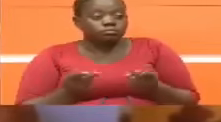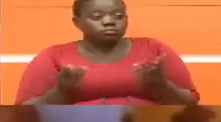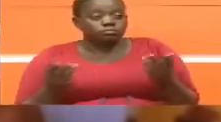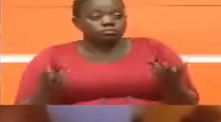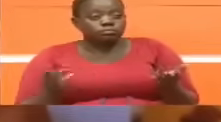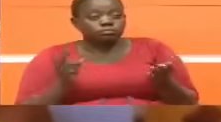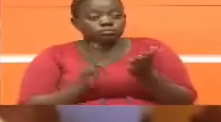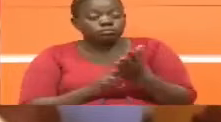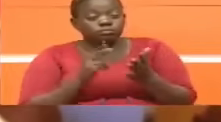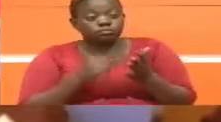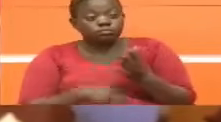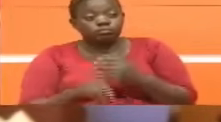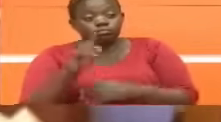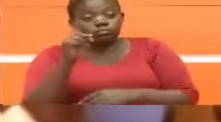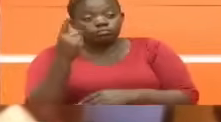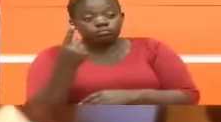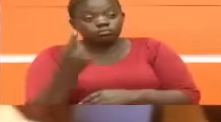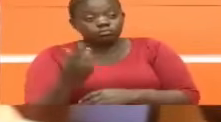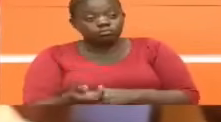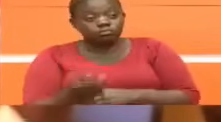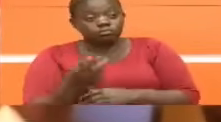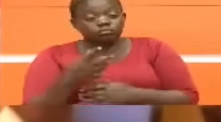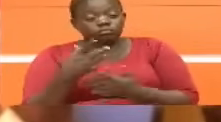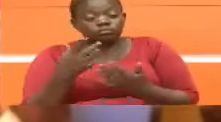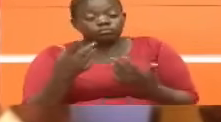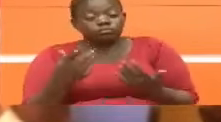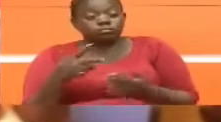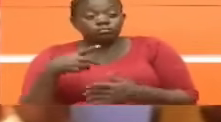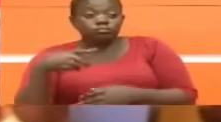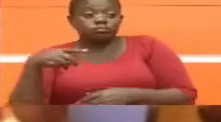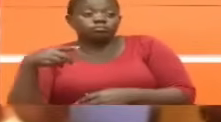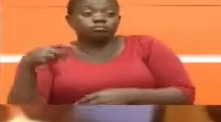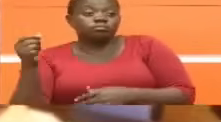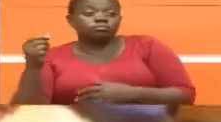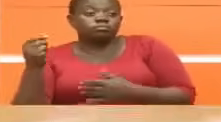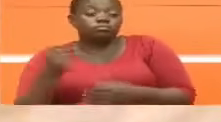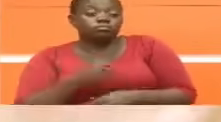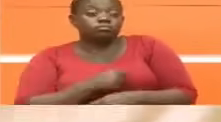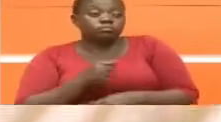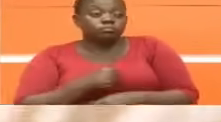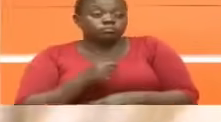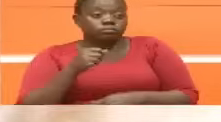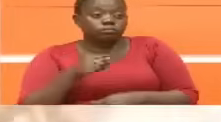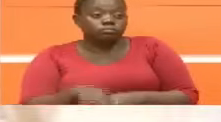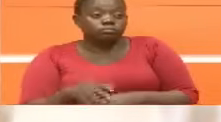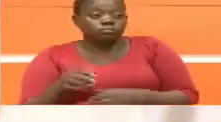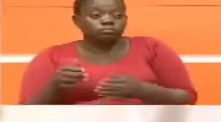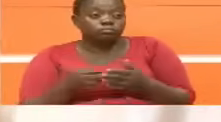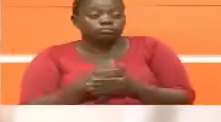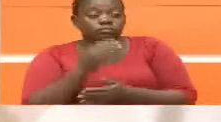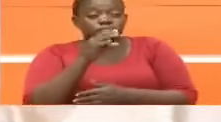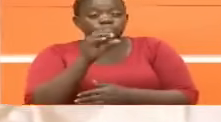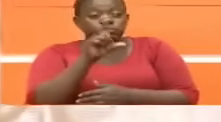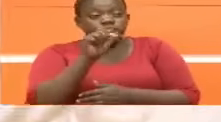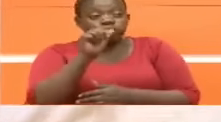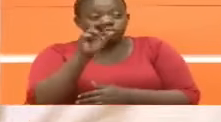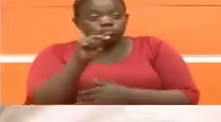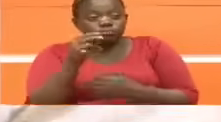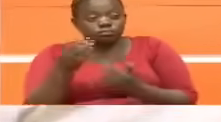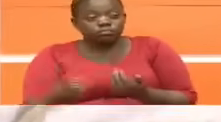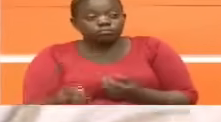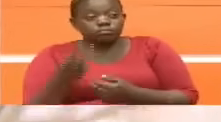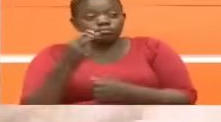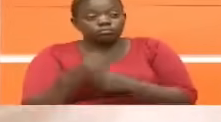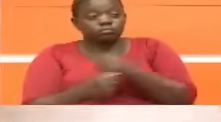ebizuuliddwa biraga nti Kabirigo mu kusooka yalisa ennyonda abadde yakatwalibwa nnyina Florence Namiiro mu kika ekipya ewa Jjunju kati emyaka